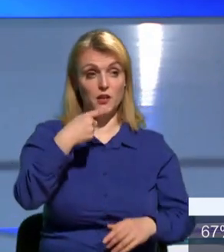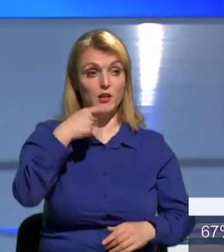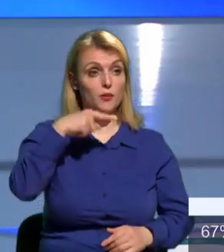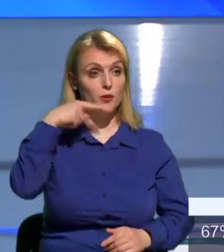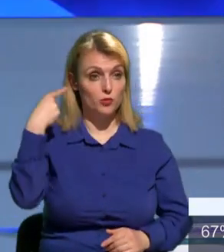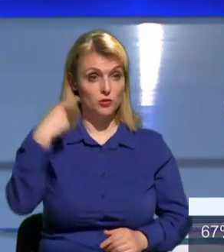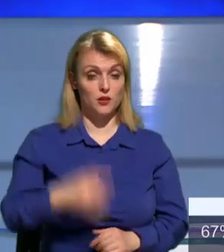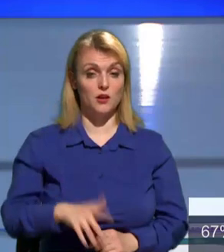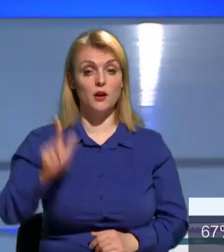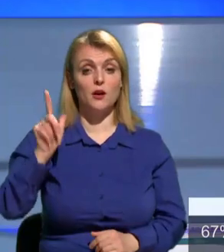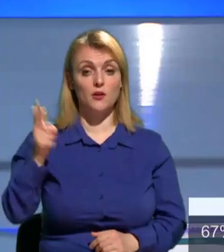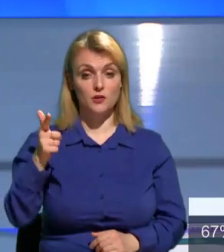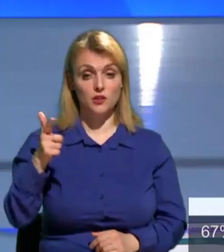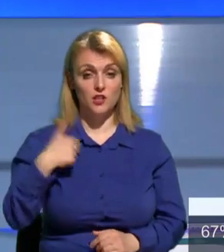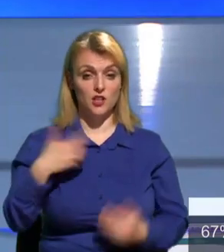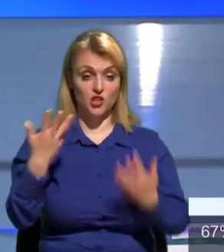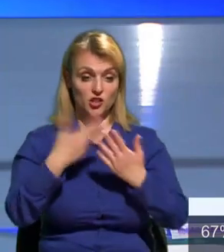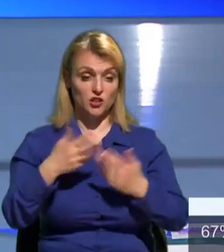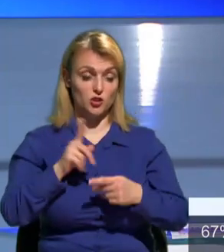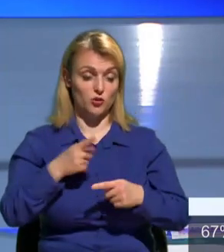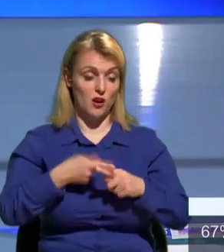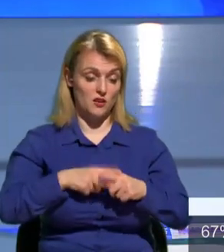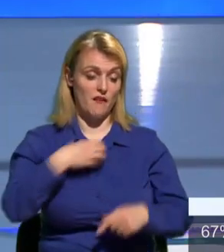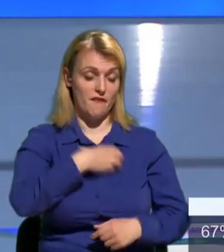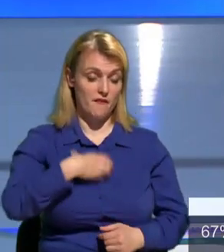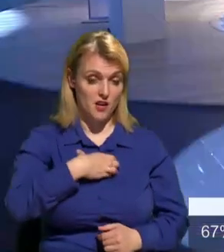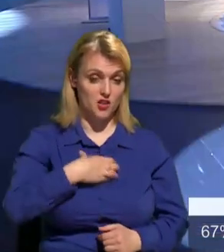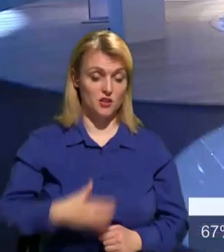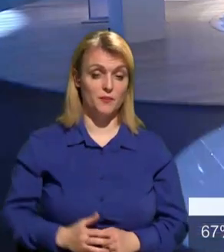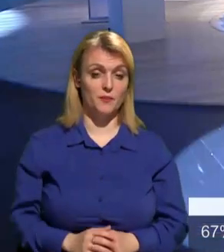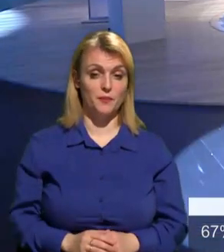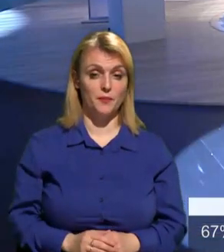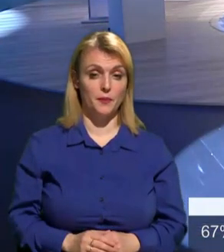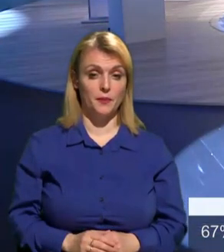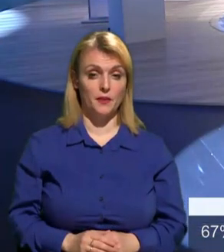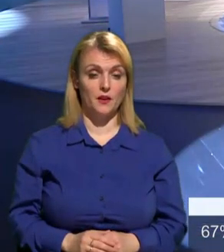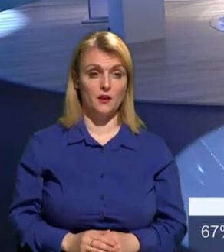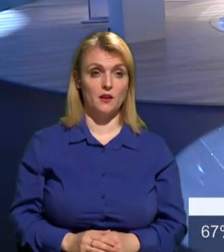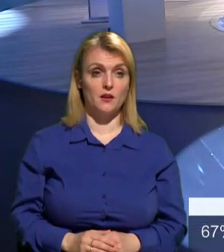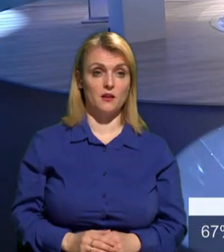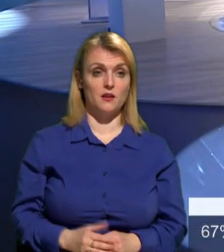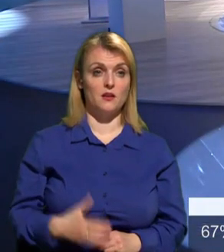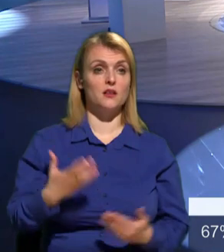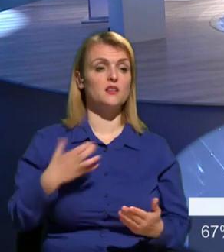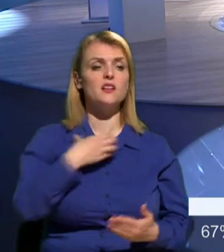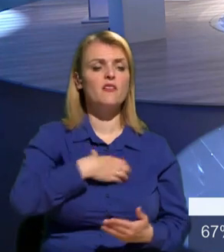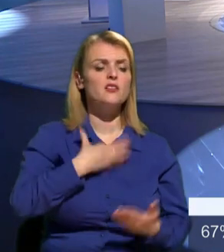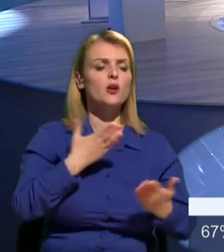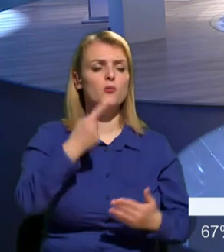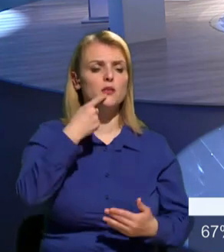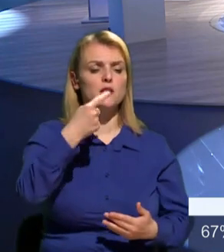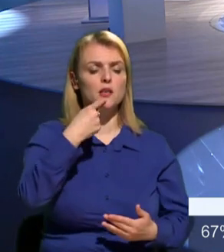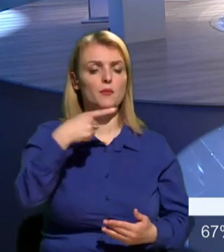что я считаю, что это очень важно. Не важно от языка, на котором мы